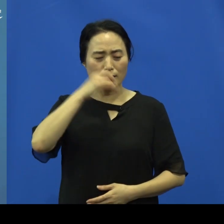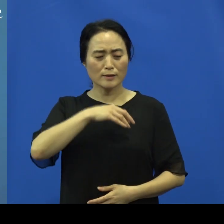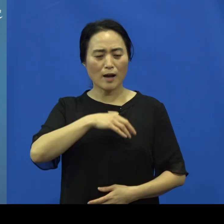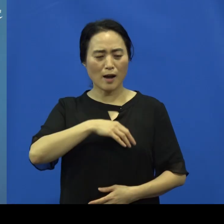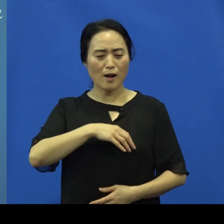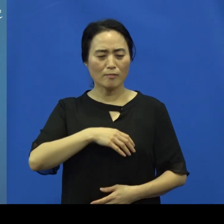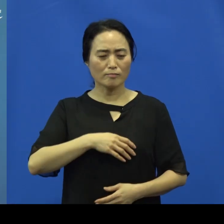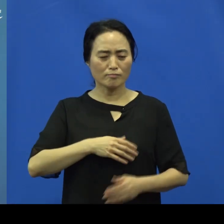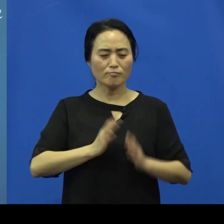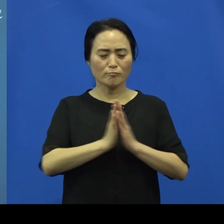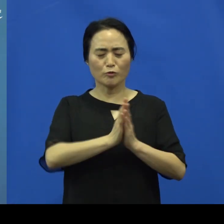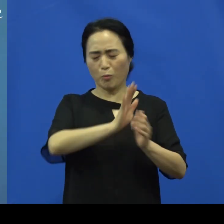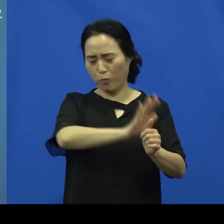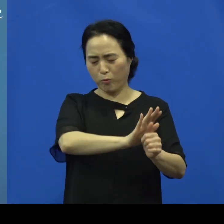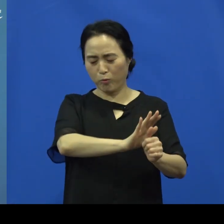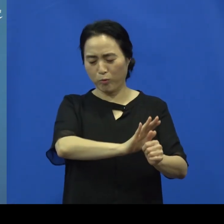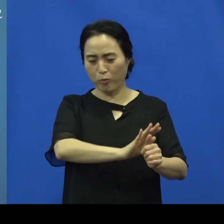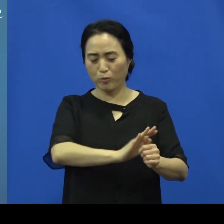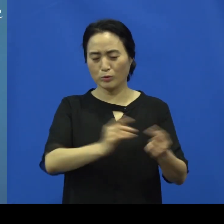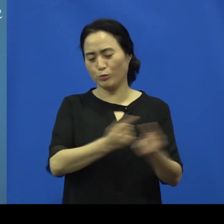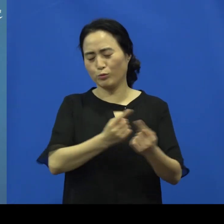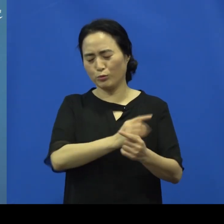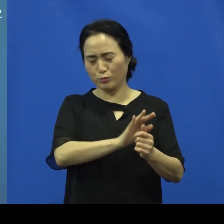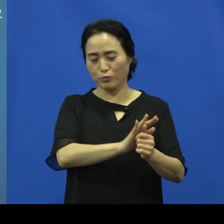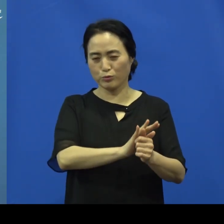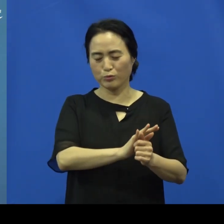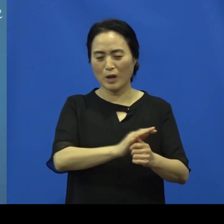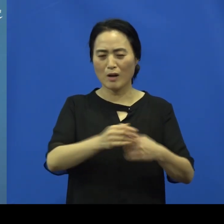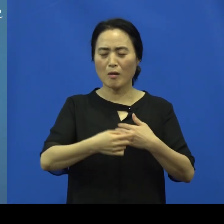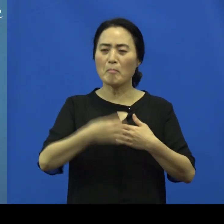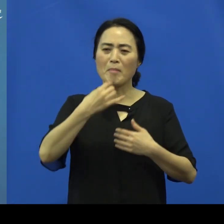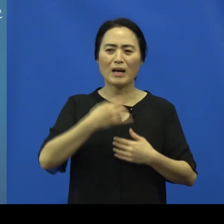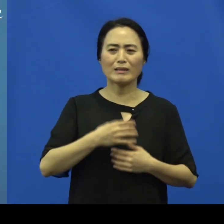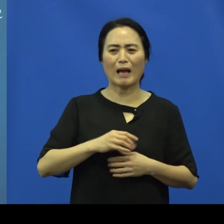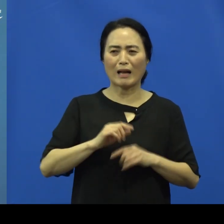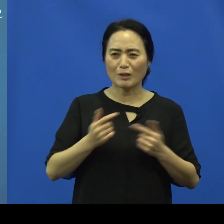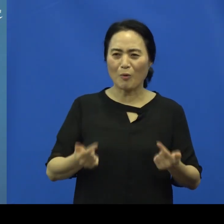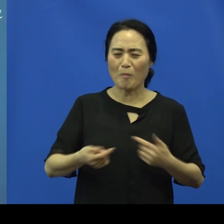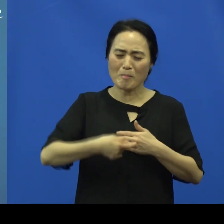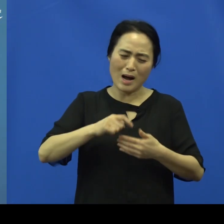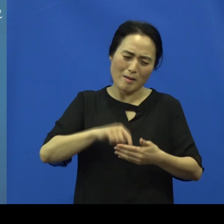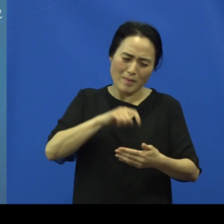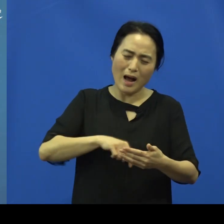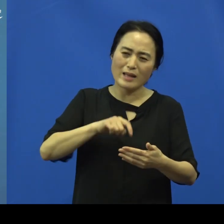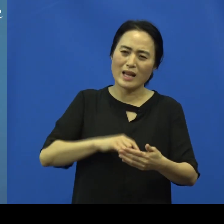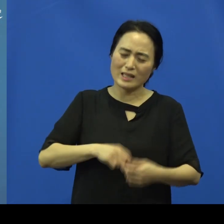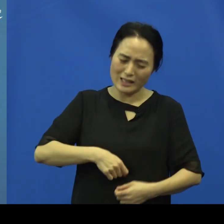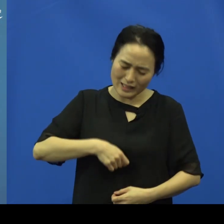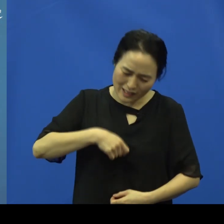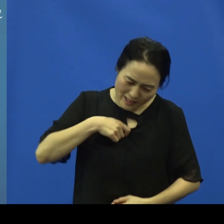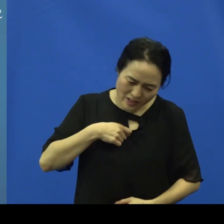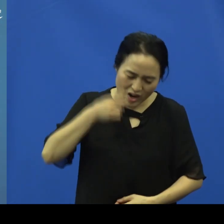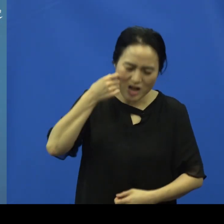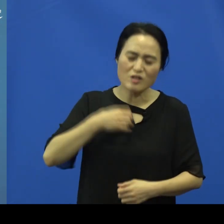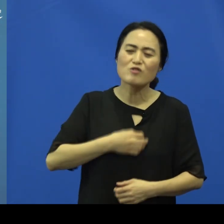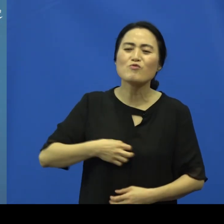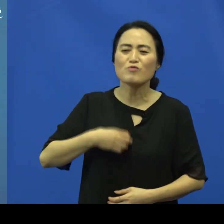그 의무적으로 책임감에 의해서 치유사역하는 정도가 아니라는 거예요. 지금 오늘 이 본문의 얘기는.